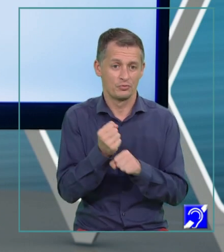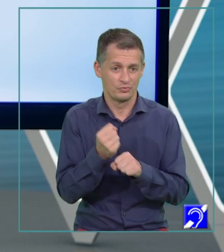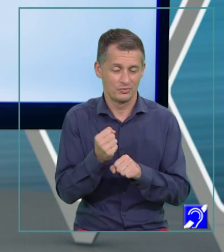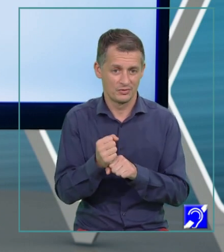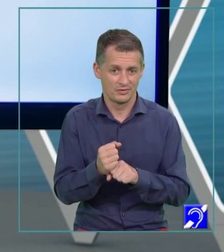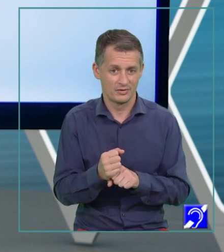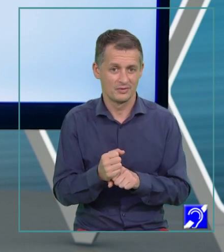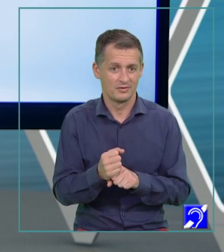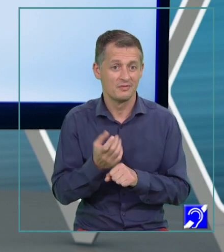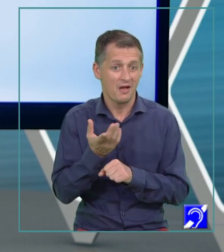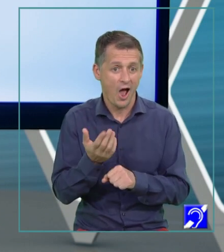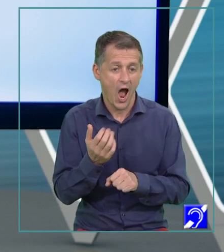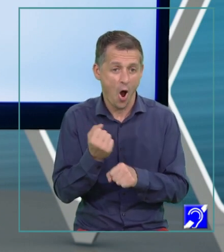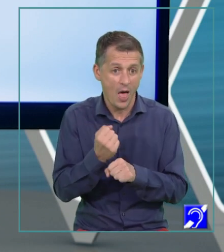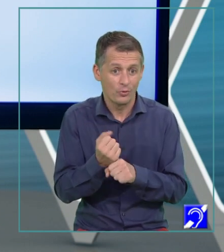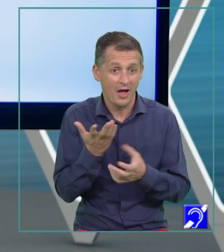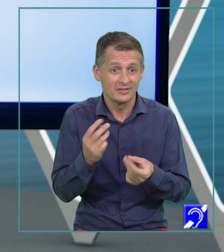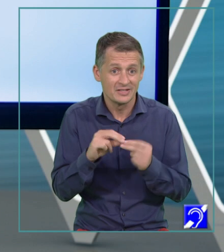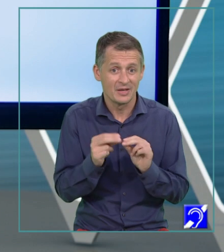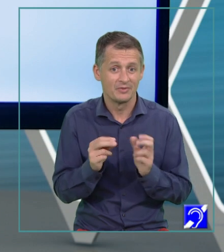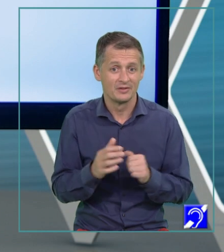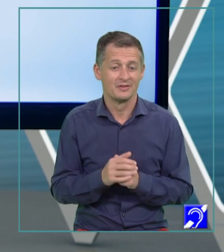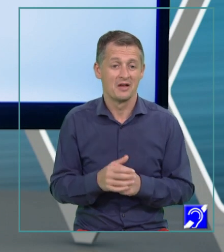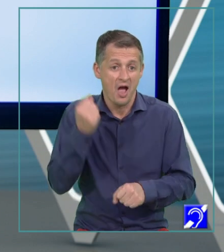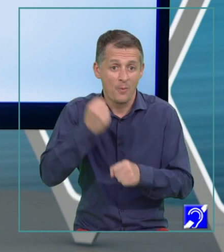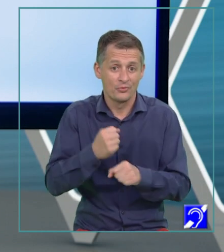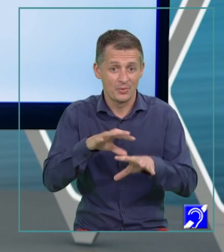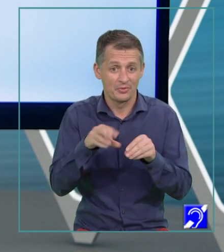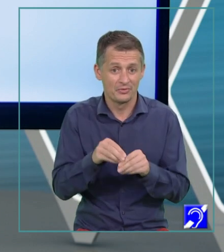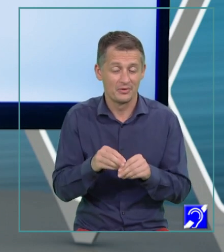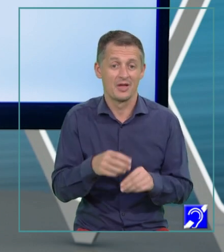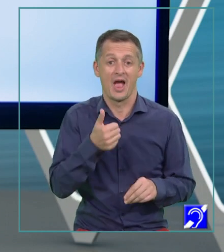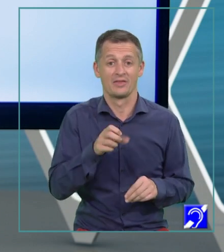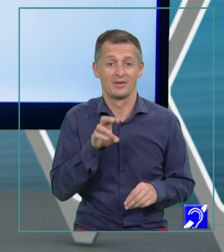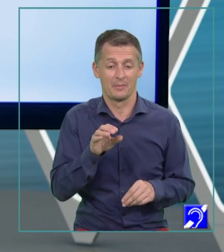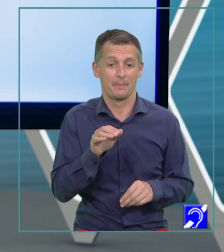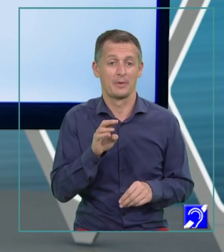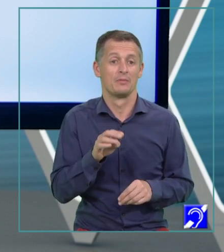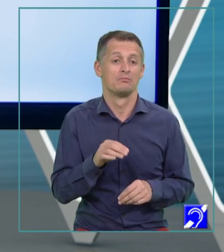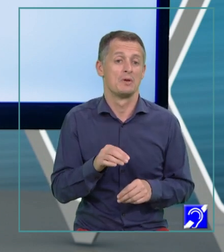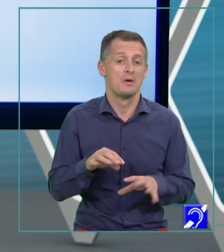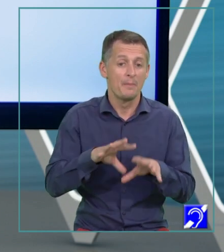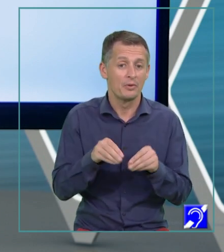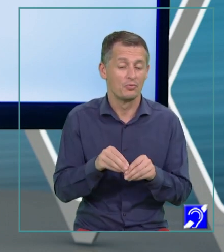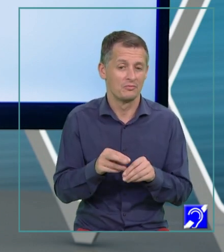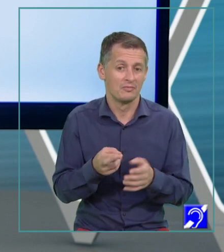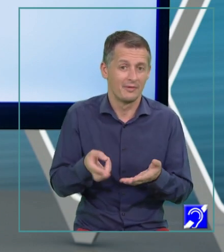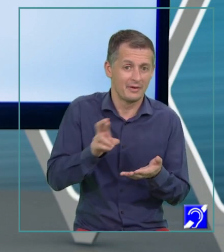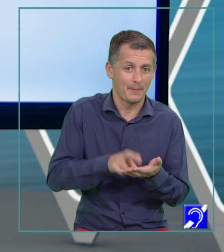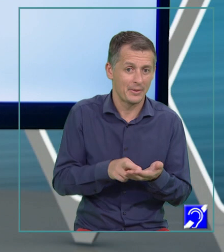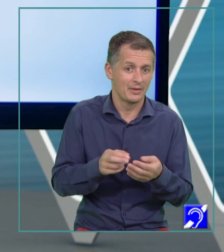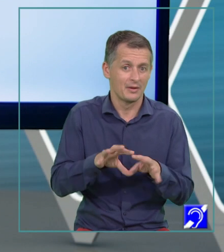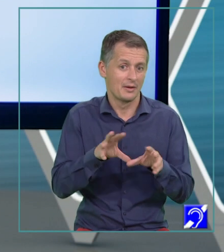A colabora, asta înseamnă, de fapt, a munci împreună. Deja adverbul împreună repetă această